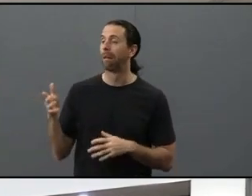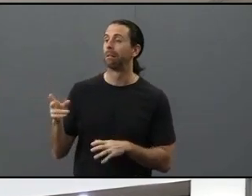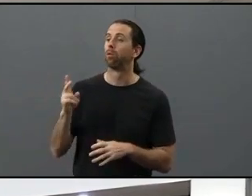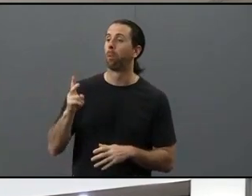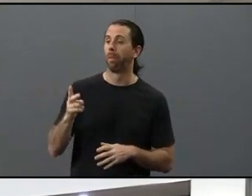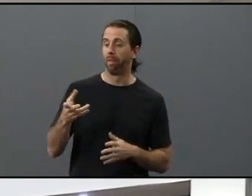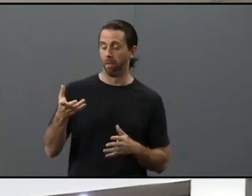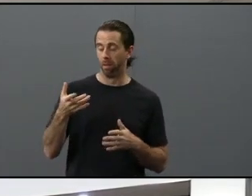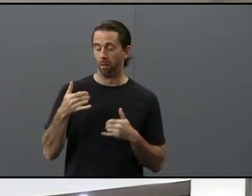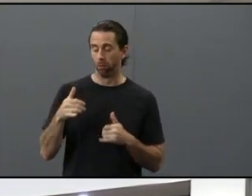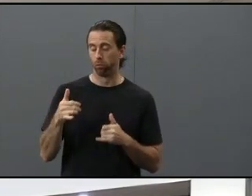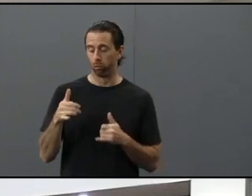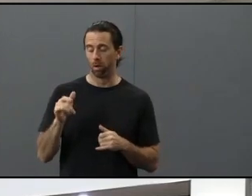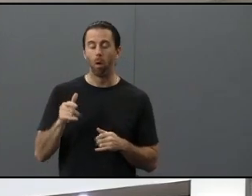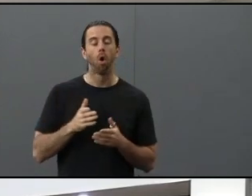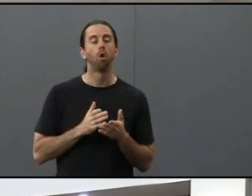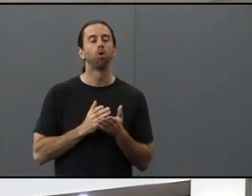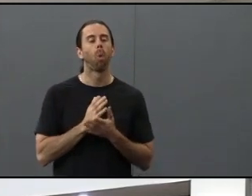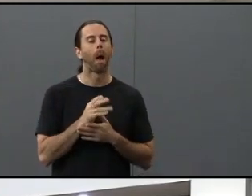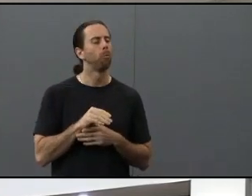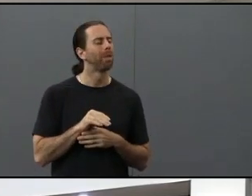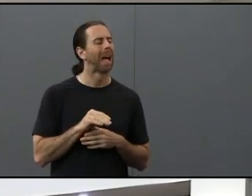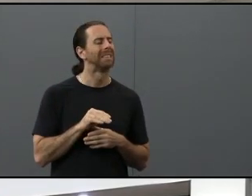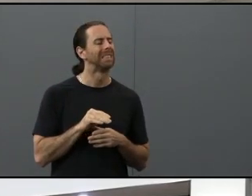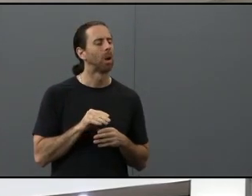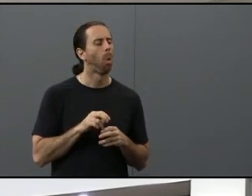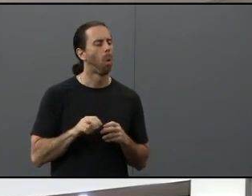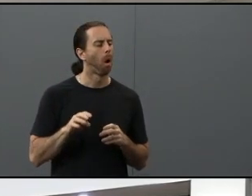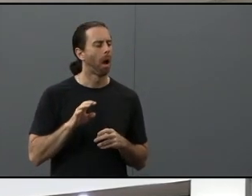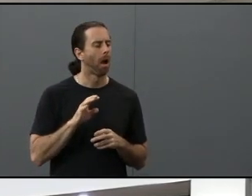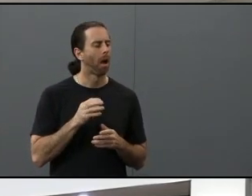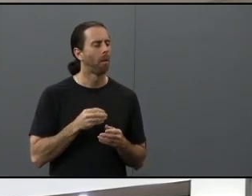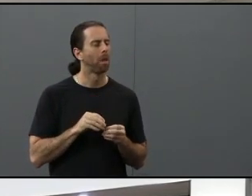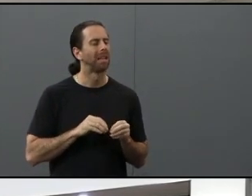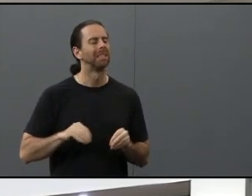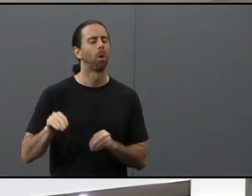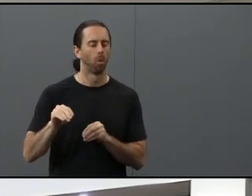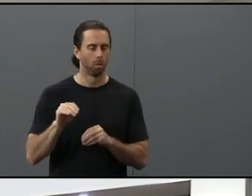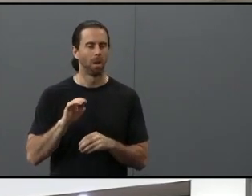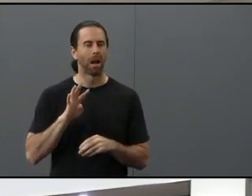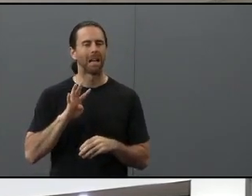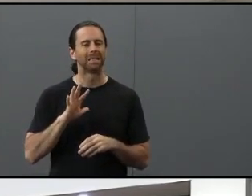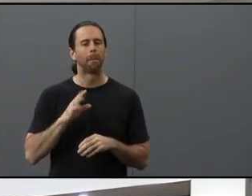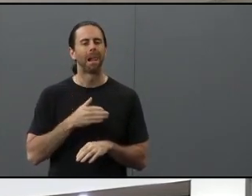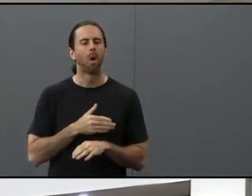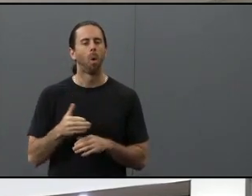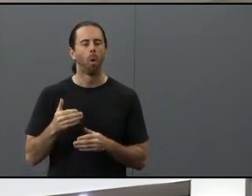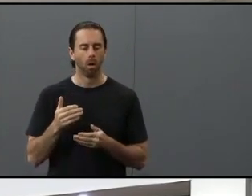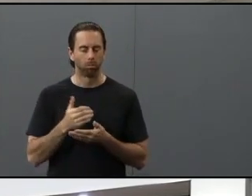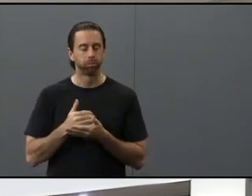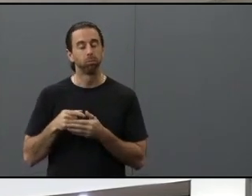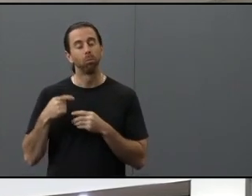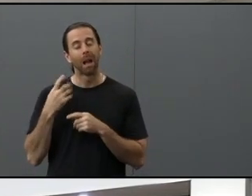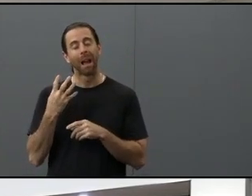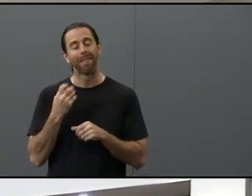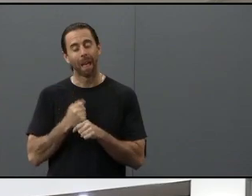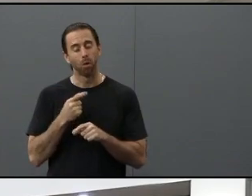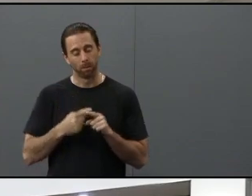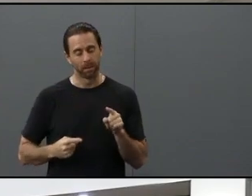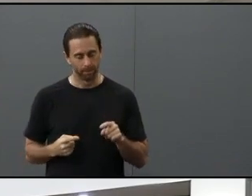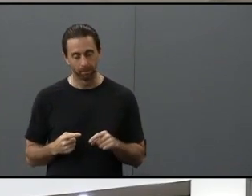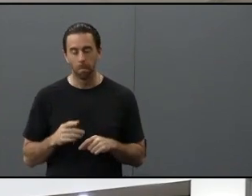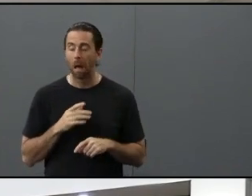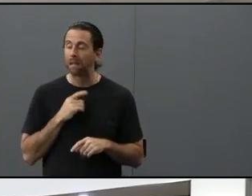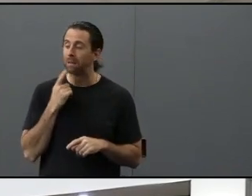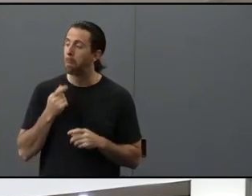minutes les dros de mutation on a ré 45 millions à l'espace de 4 ans et demi puis de prétendre